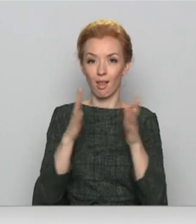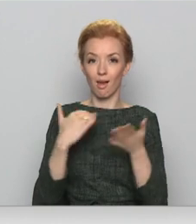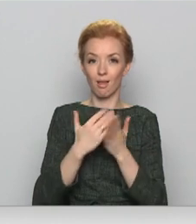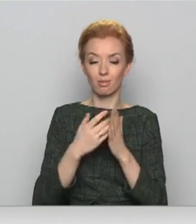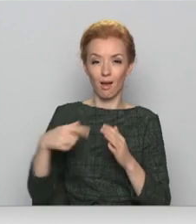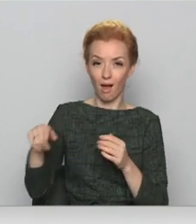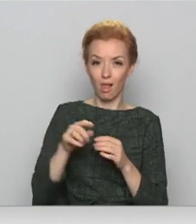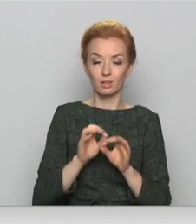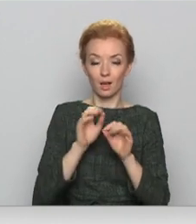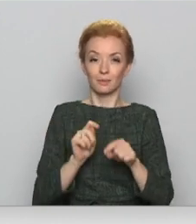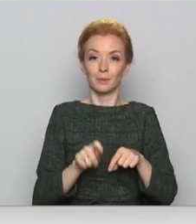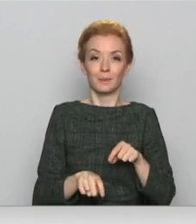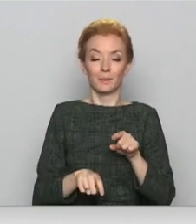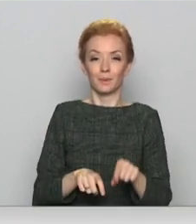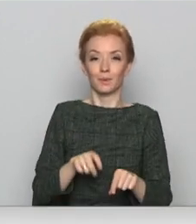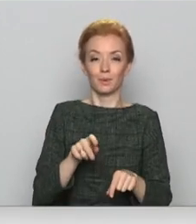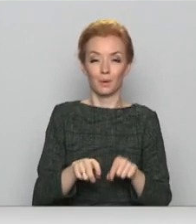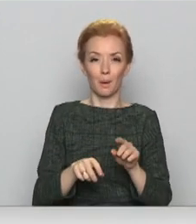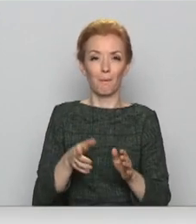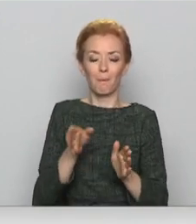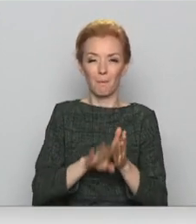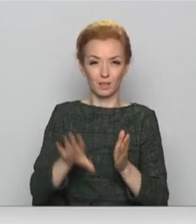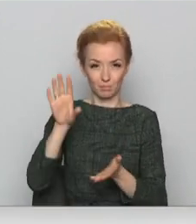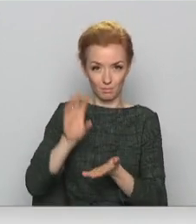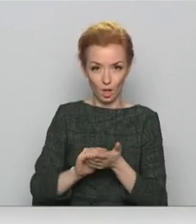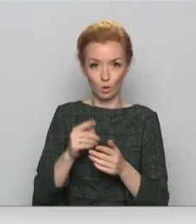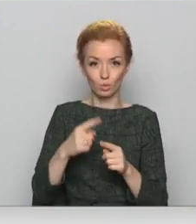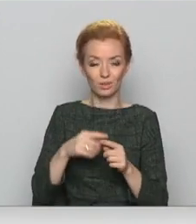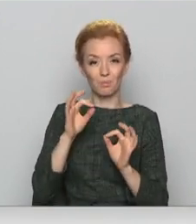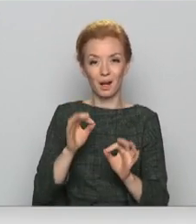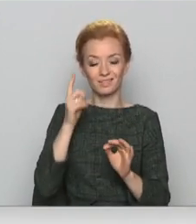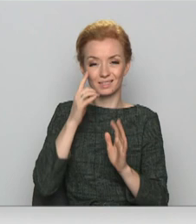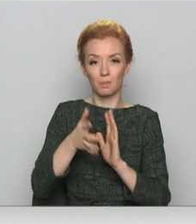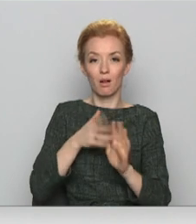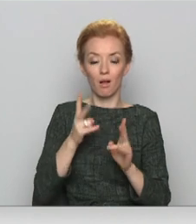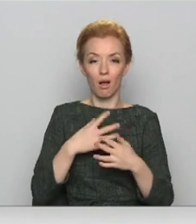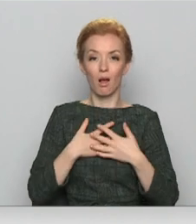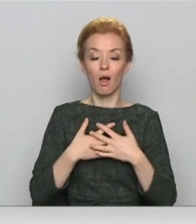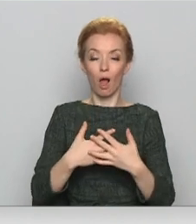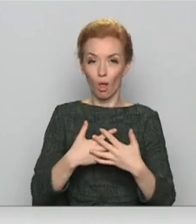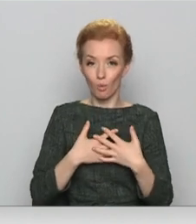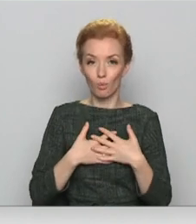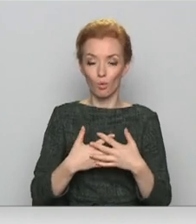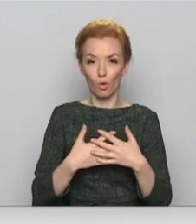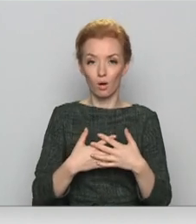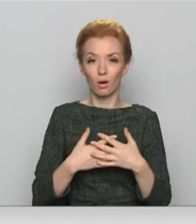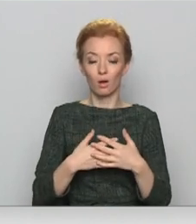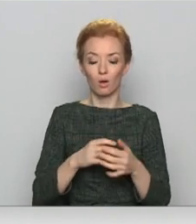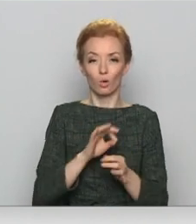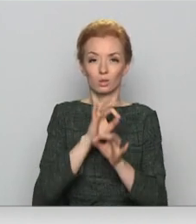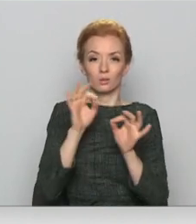ejot iekšā bez priekšzināšanām un izpratnes par elpošanas mehānismiem, viņi ies iekšā un